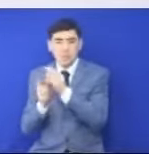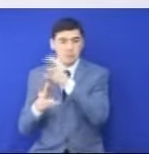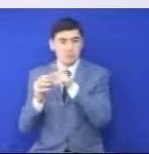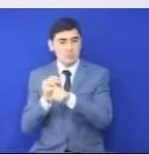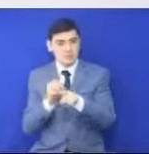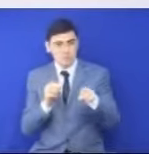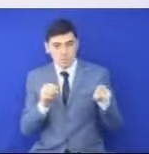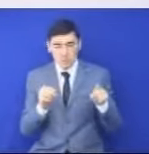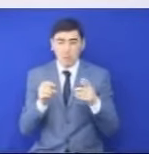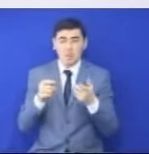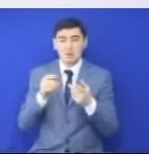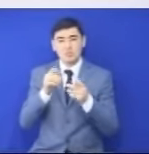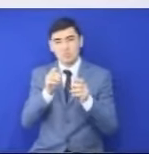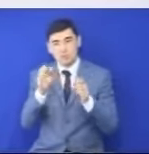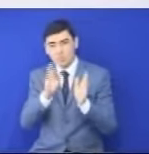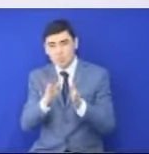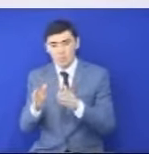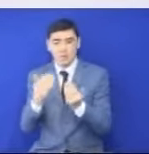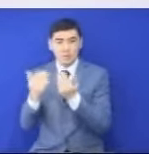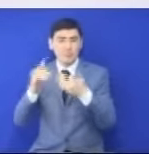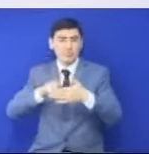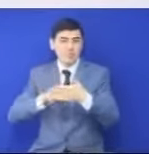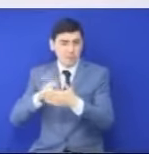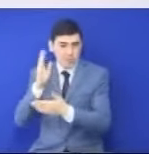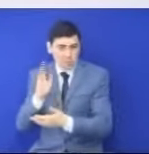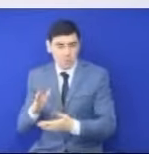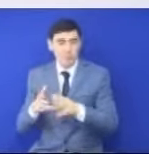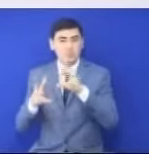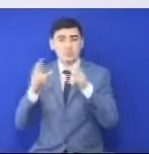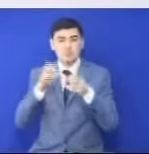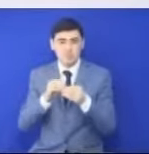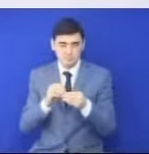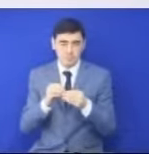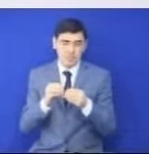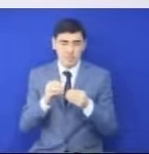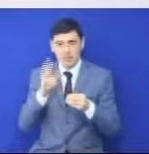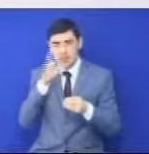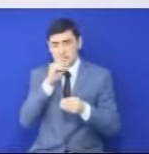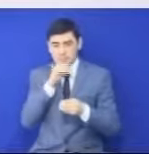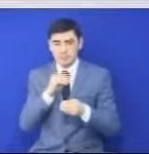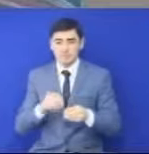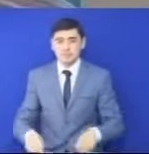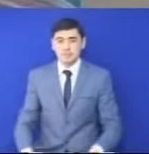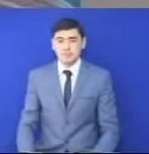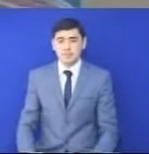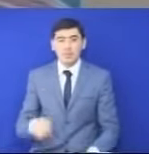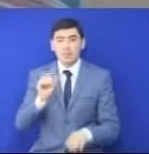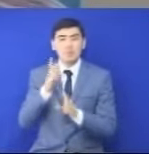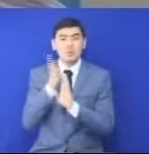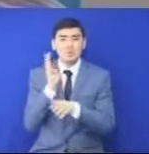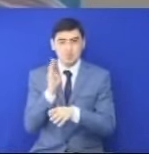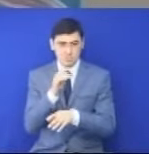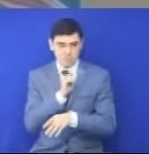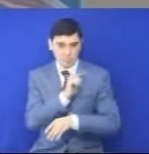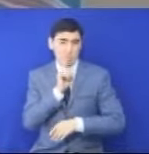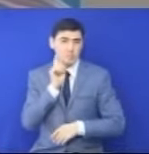деятельности религиозных объединений, что очень важно в связи с современной геополитической ситуацией в мире. Нас в первую очередь молодежь